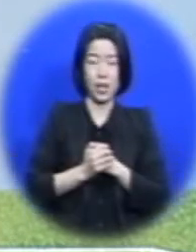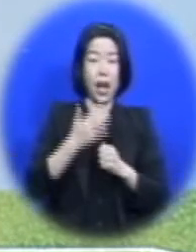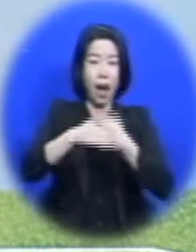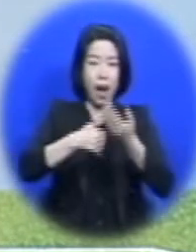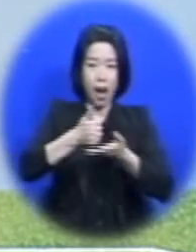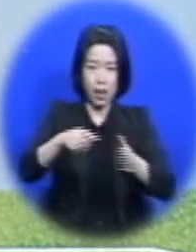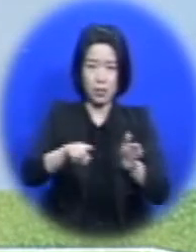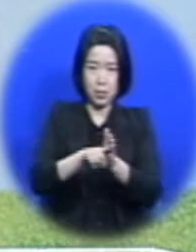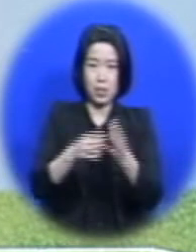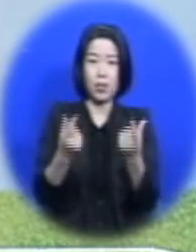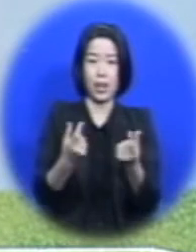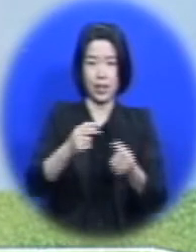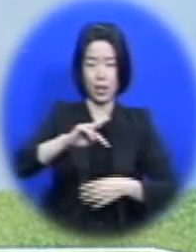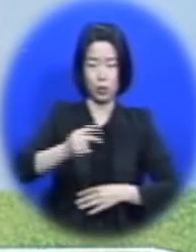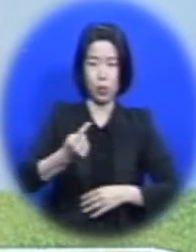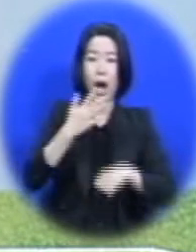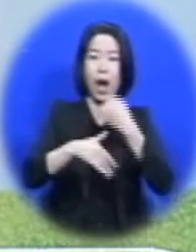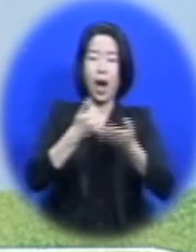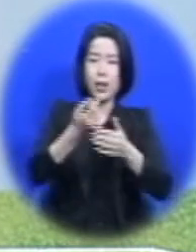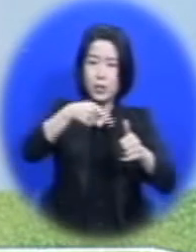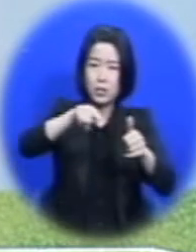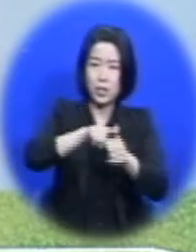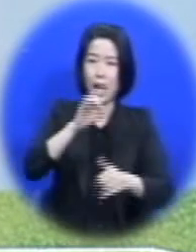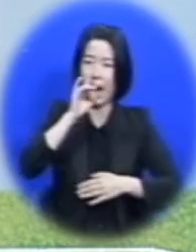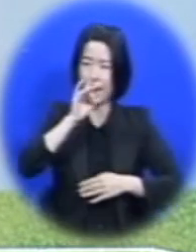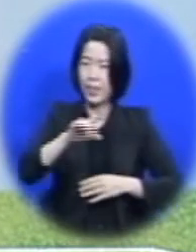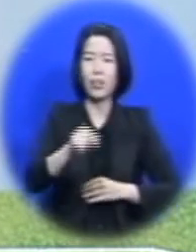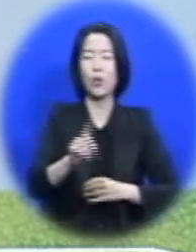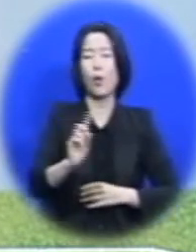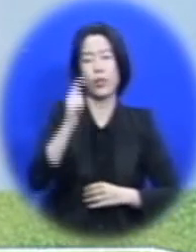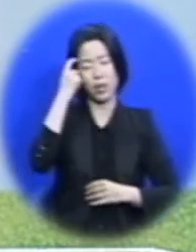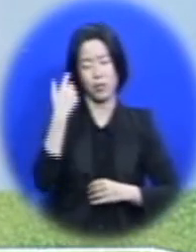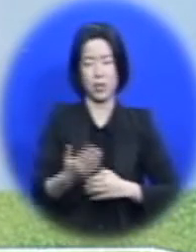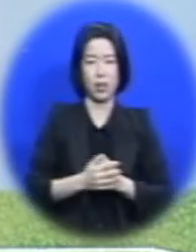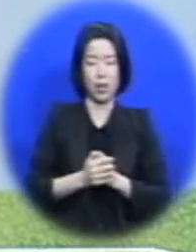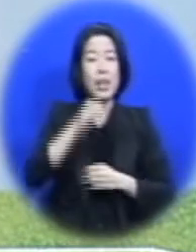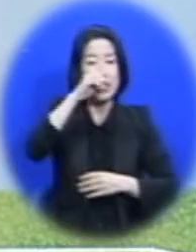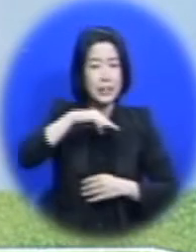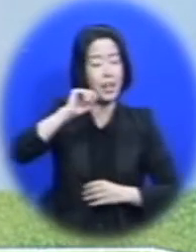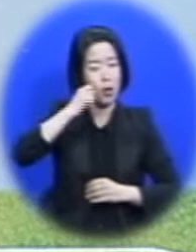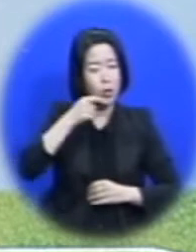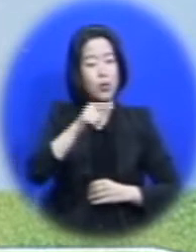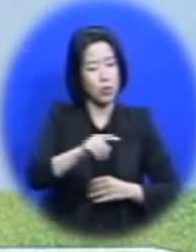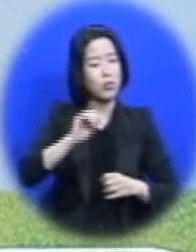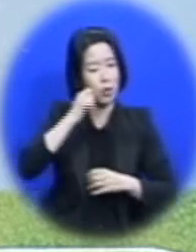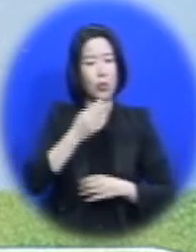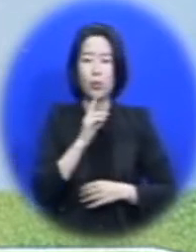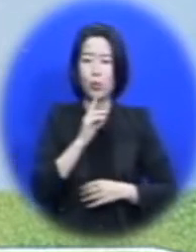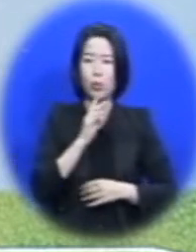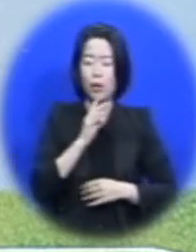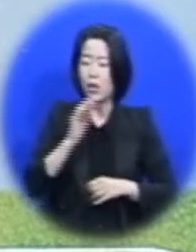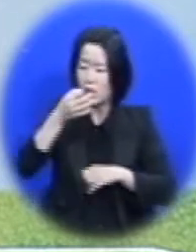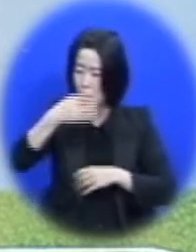하나님을 믿는 것 같아도 하나님의 의지가 안 되는 걸 어떻게 해요 그냥 어려운건 어렵고 힘든 건 힘든 이